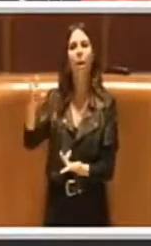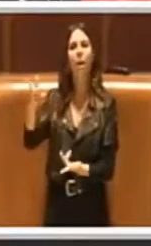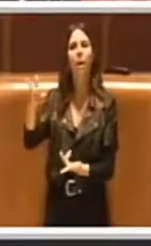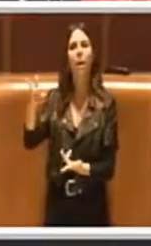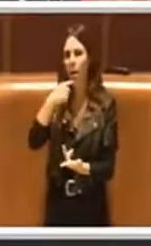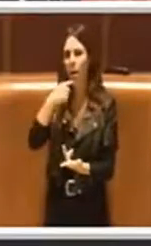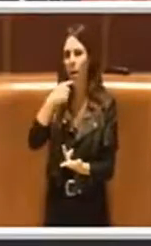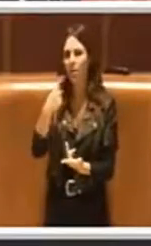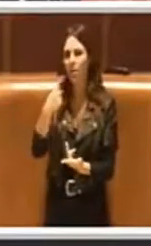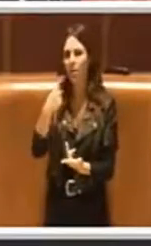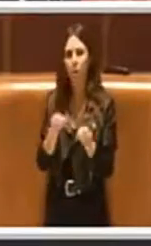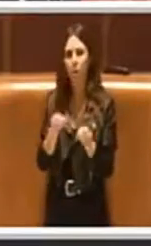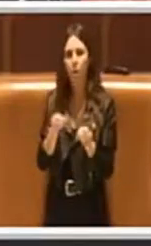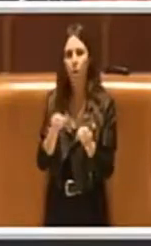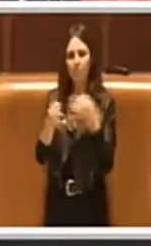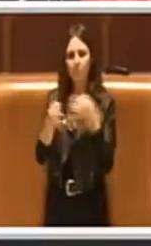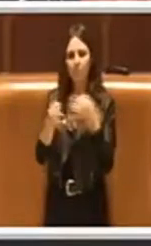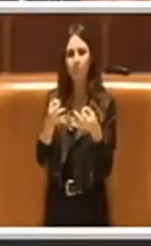di